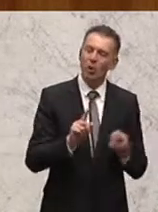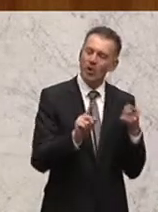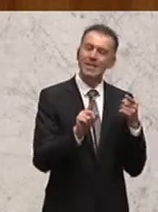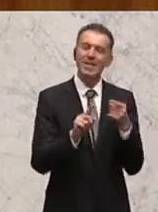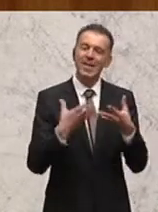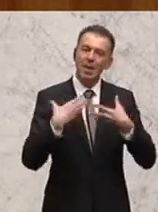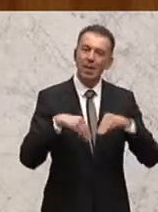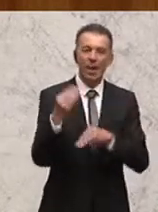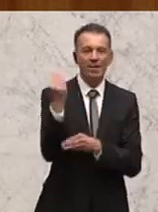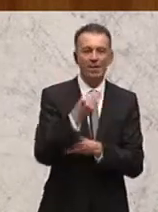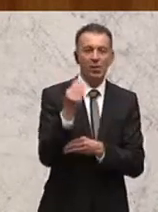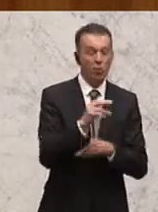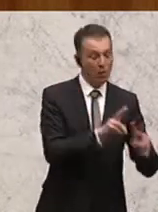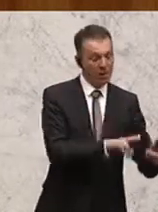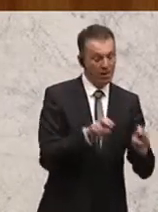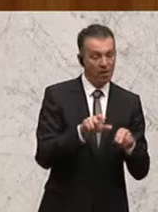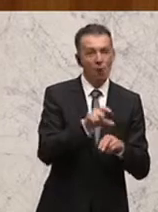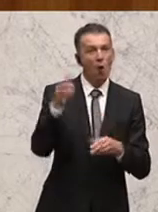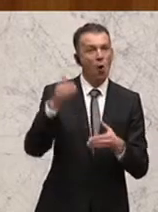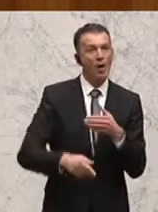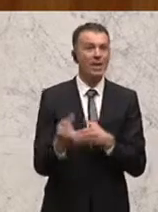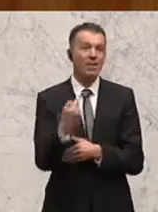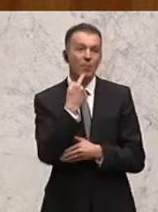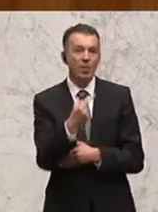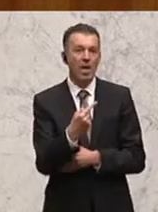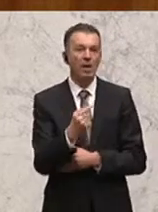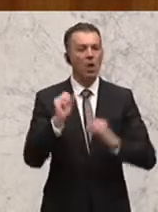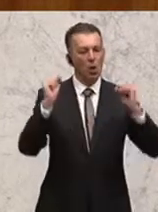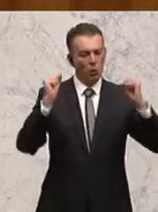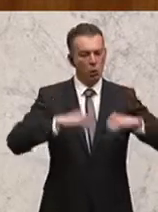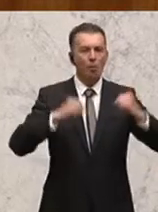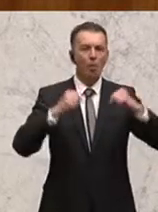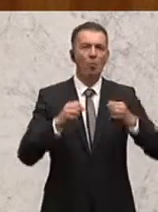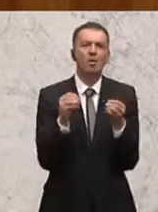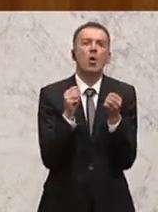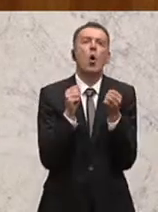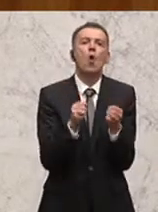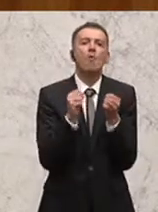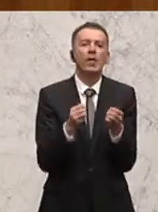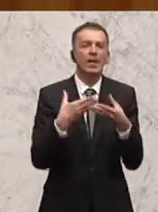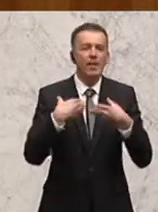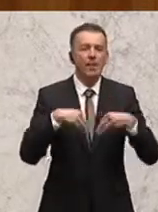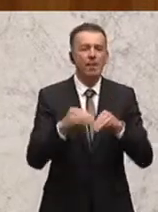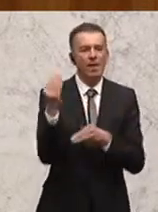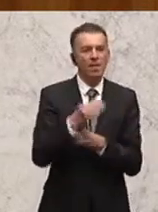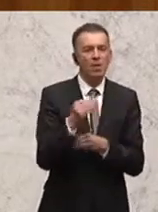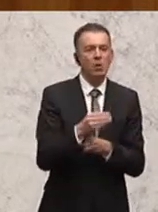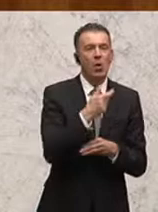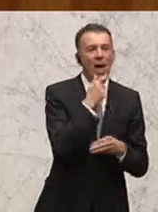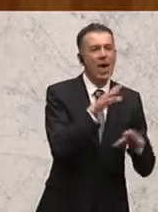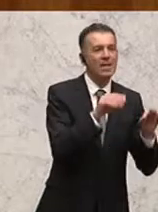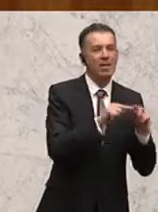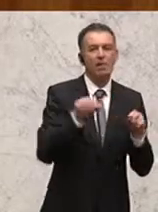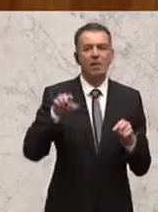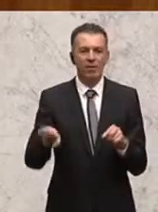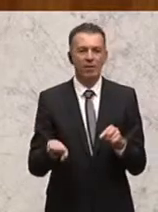zitiere, was er da am Wochenende von sich gegeben hat. Als Kompromiss kommt hoffentlich eine gemeinsame Schule der 10- bis 14-Jährigen